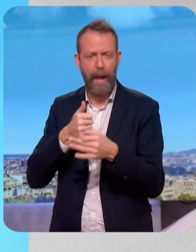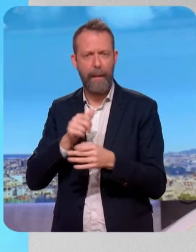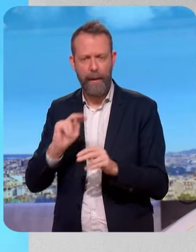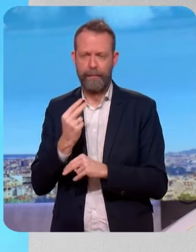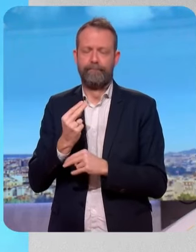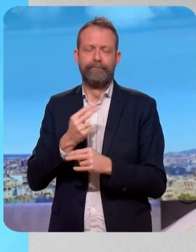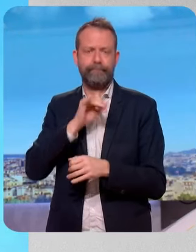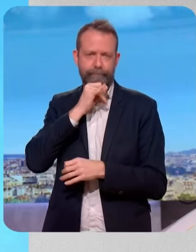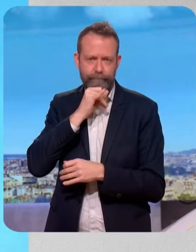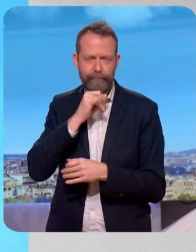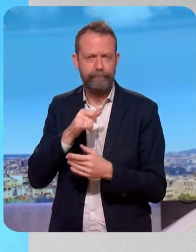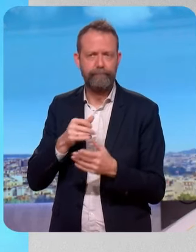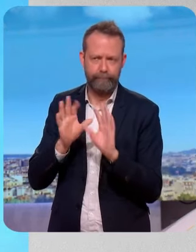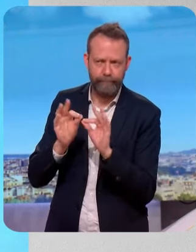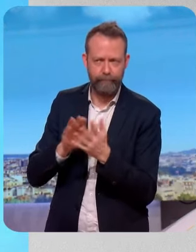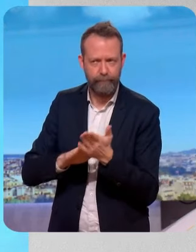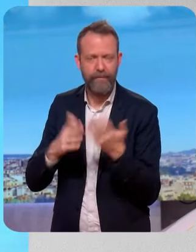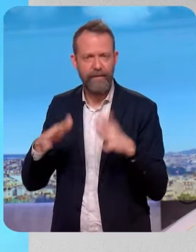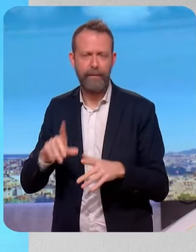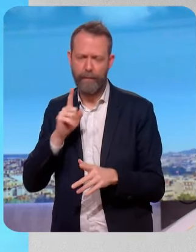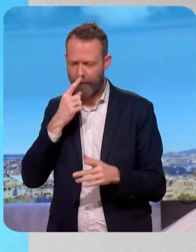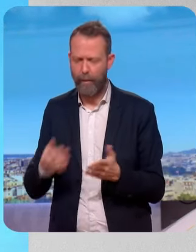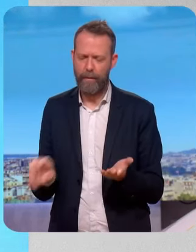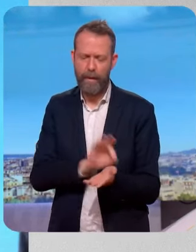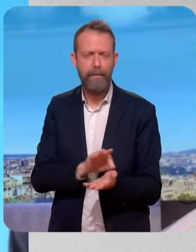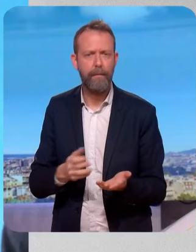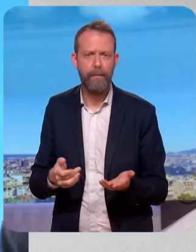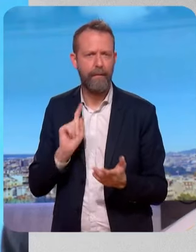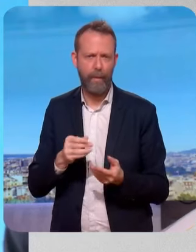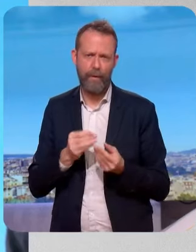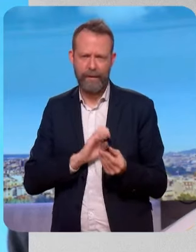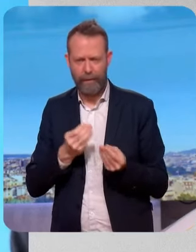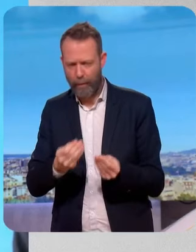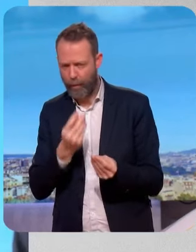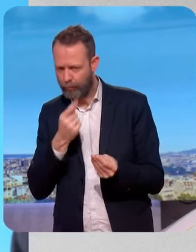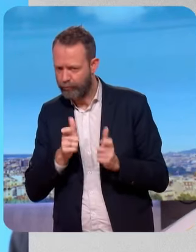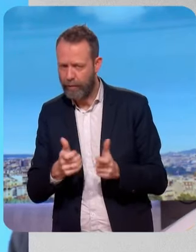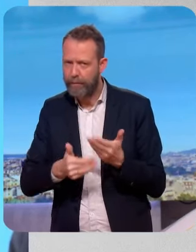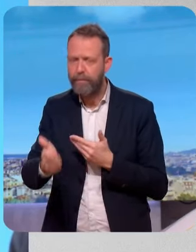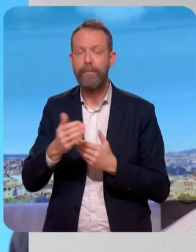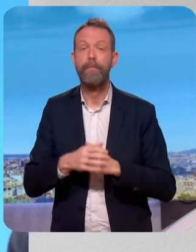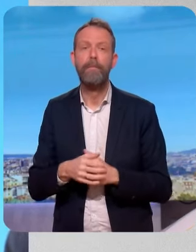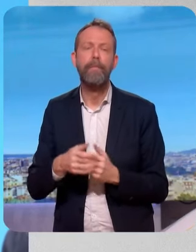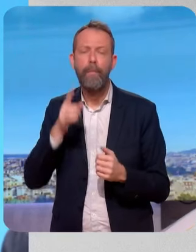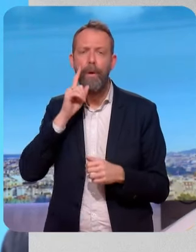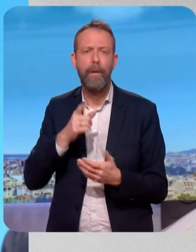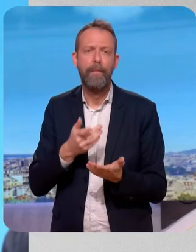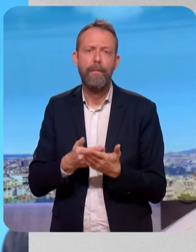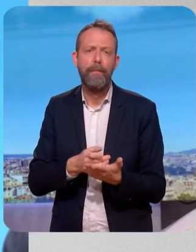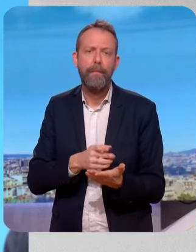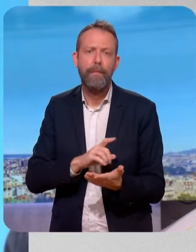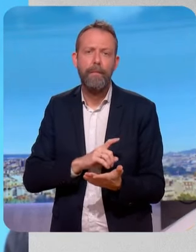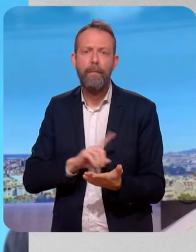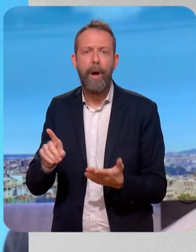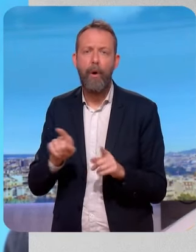elle-même maladroits, elle s'en est expliquée. Je crois maintenant qu'il faut passer à autre chose et il faut lui donner sa chance. Parce que ce n'est pas en continuant cette